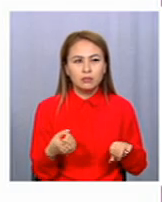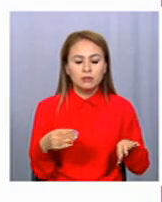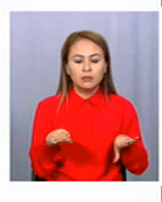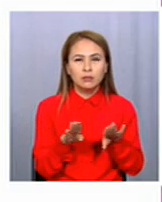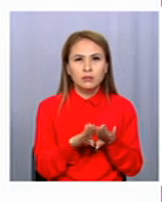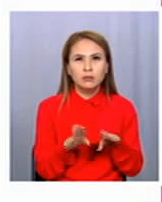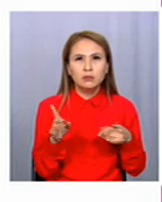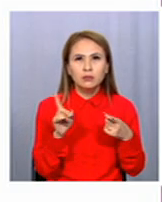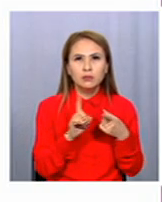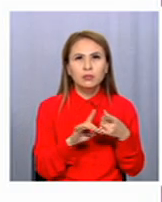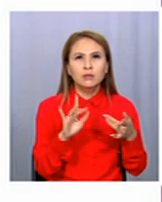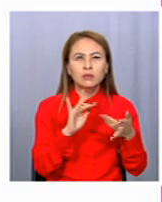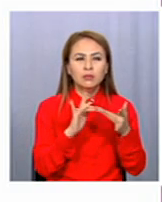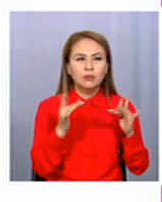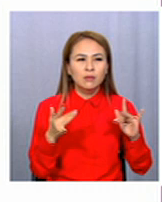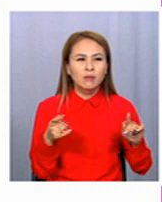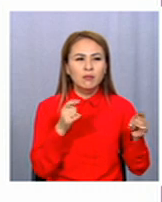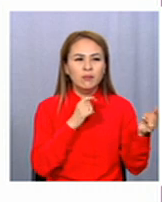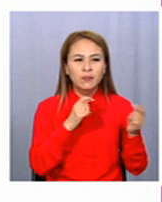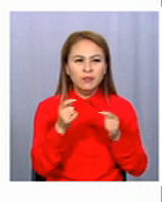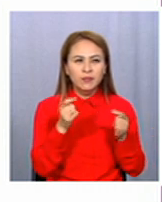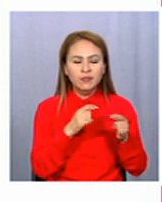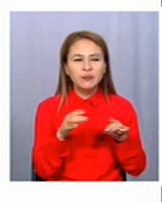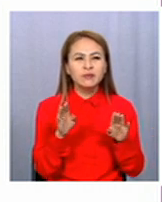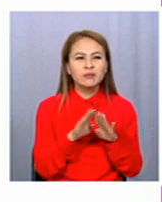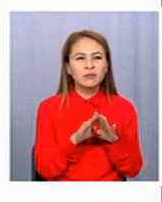енді интернеттегі қауіпсіздік ережелерін